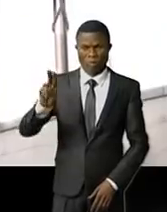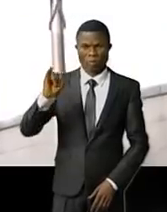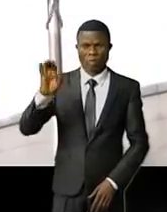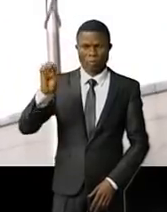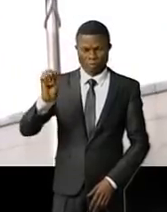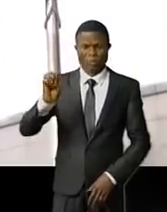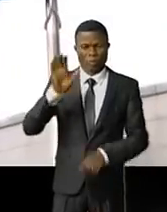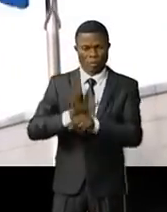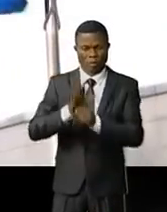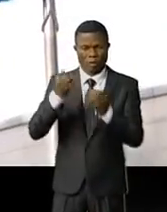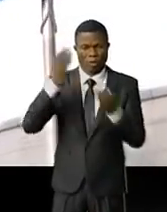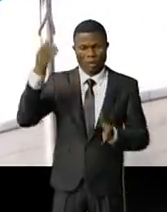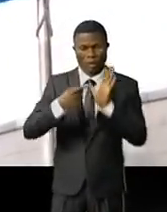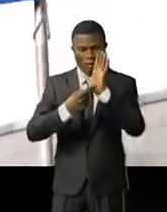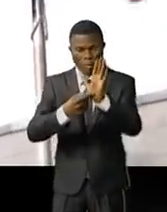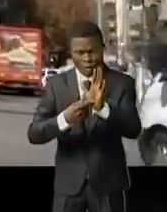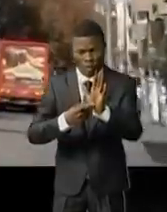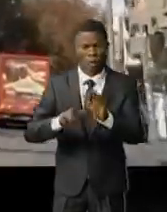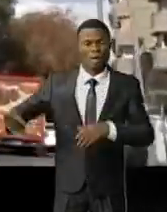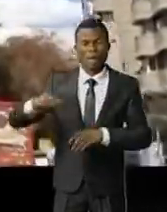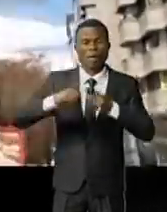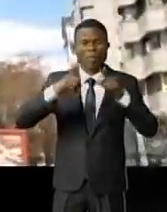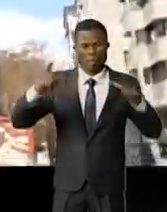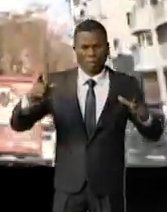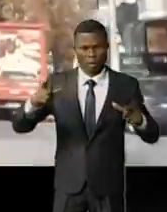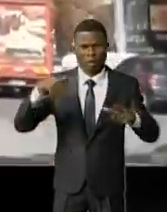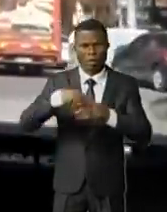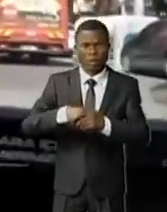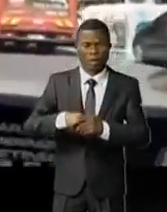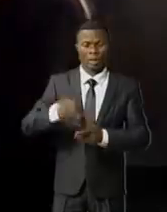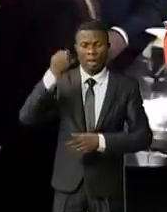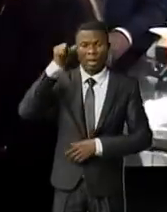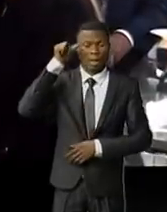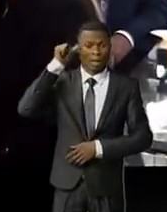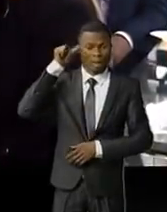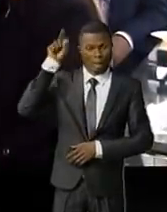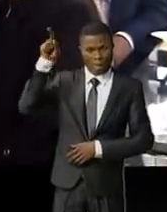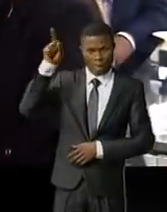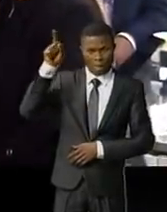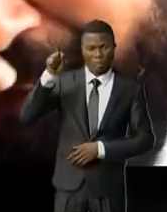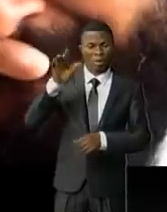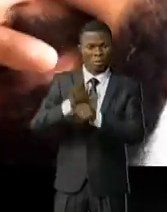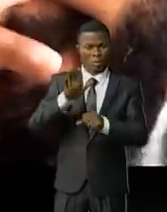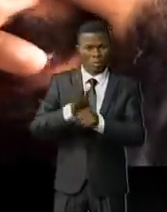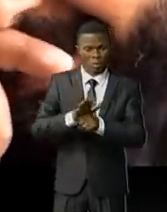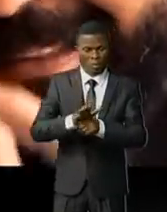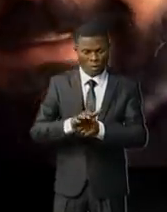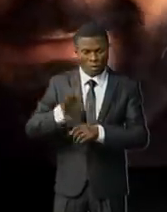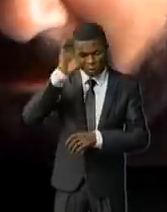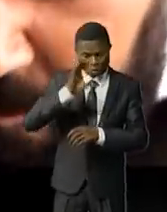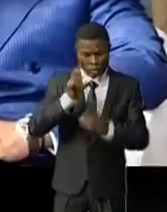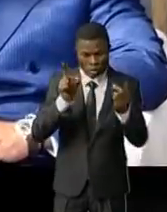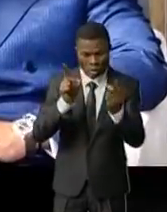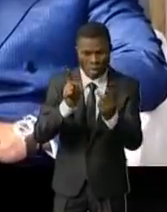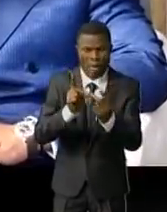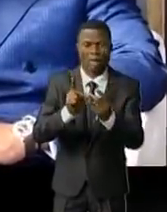d'affaires, vient de prouver qu'elle est une grande nation dans l'espace euro-asiatique. Ils étaient nombreux à se bousculer ce mercredi à